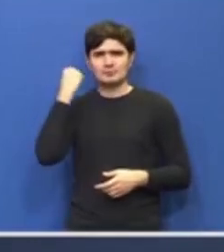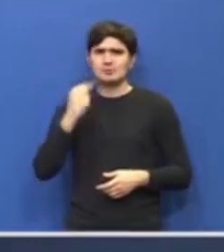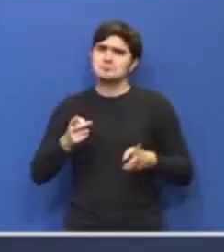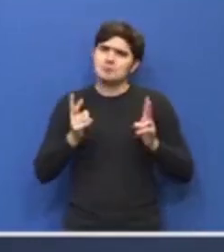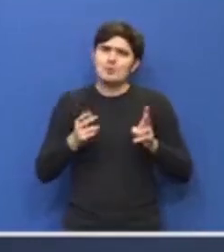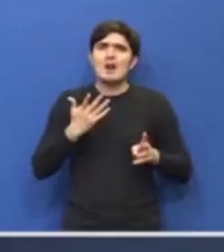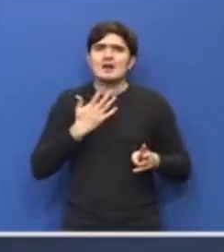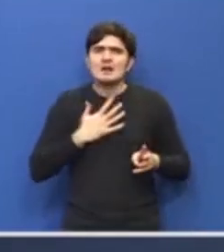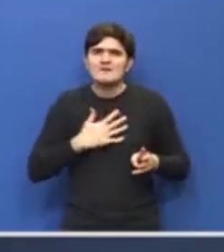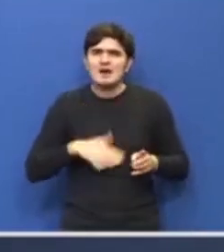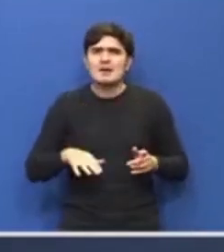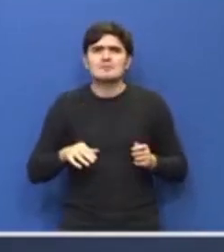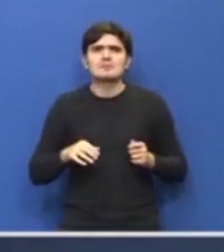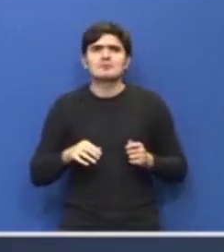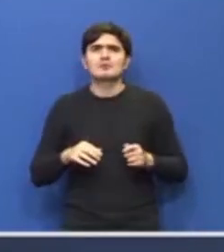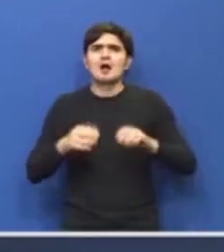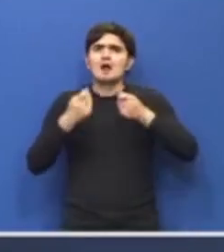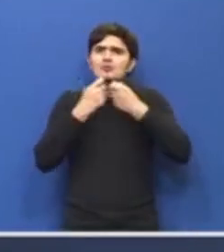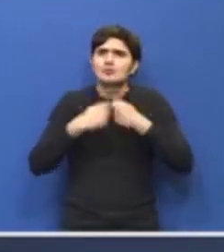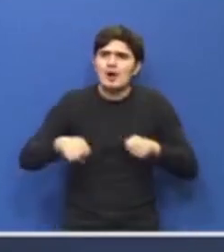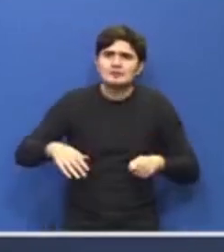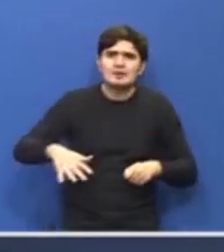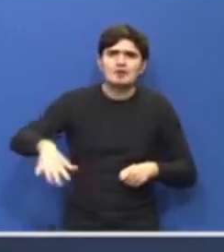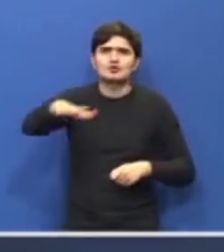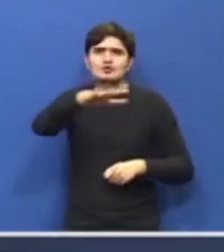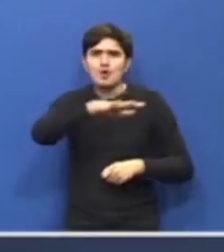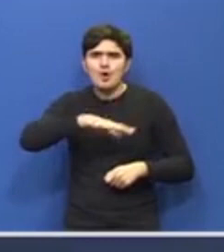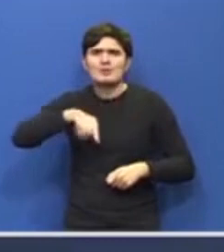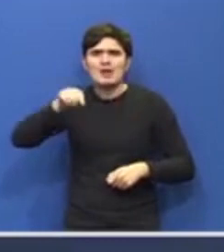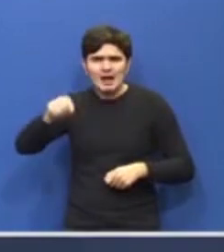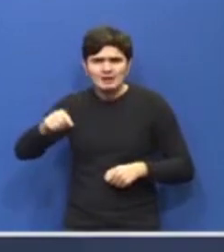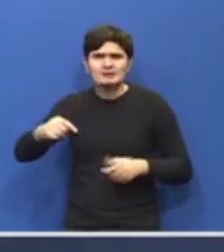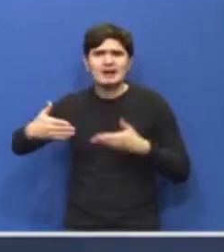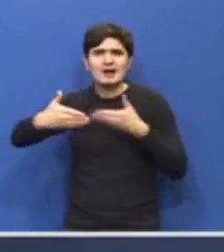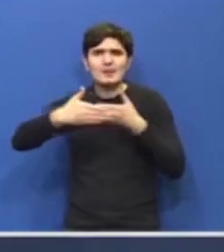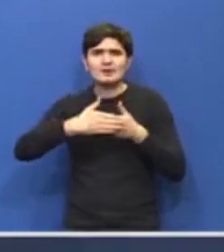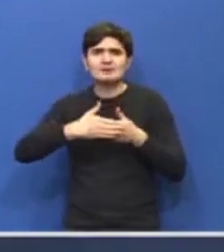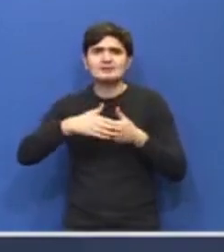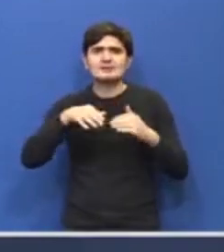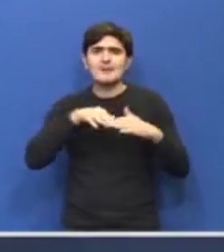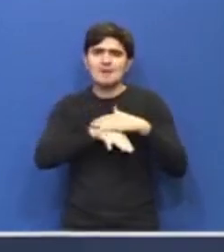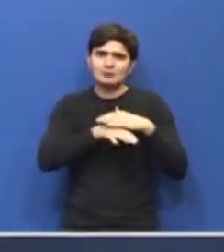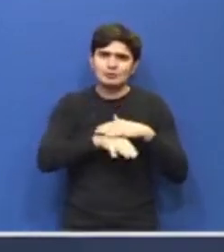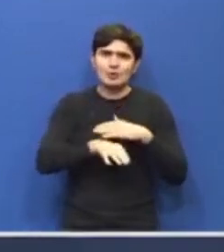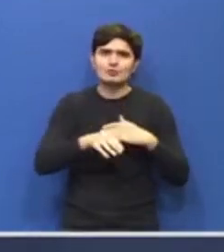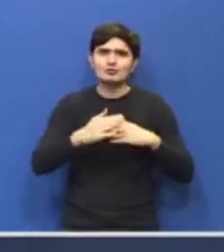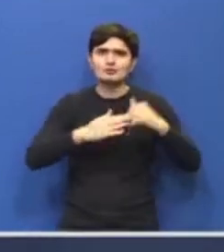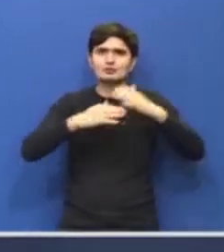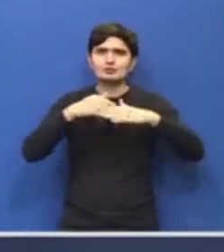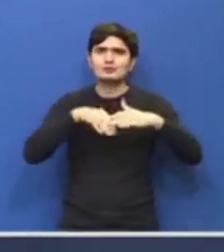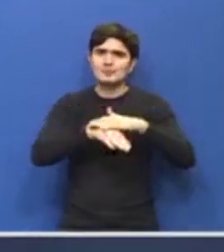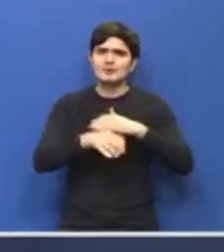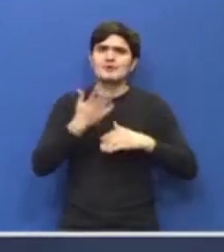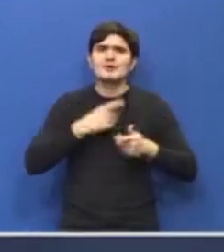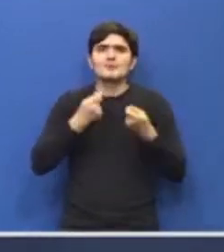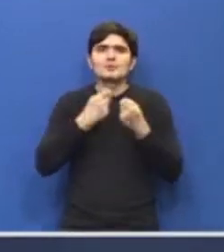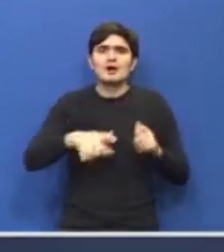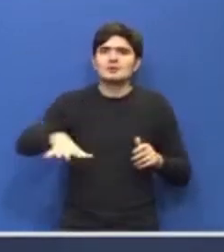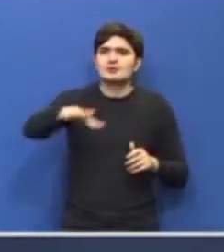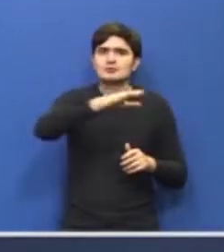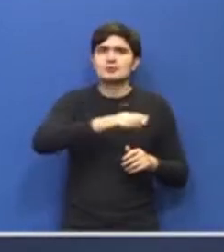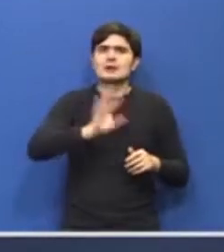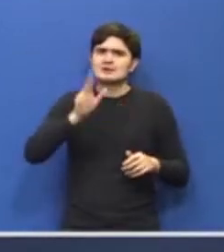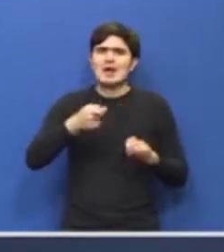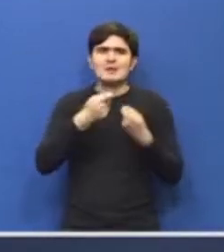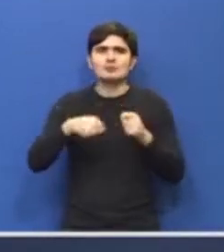vrem să aducem toate aceste zone care aparțin de Metrorex și de infrastructura de metrou în legalitate cu